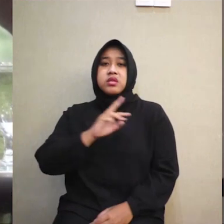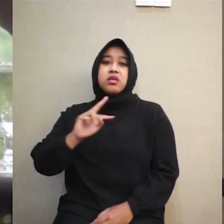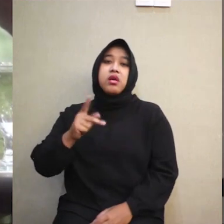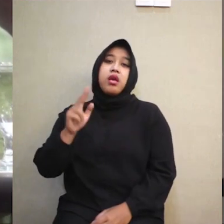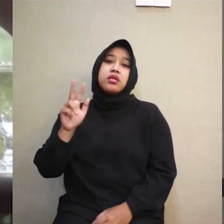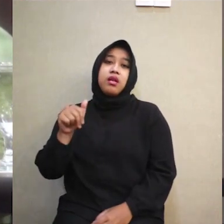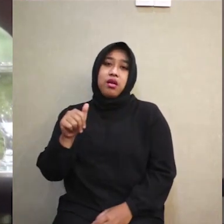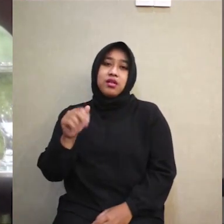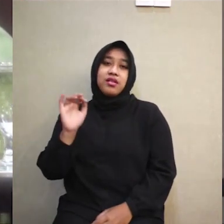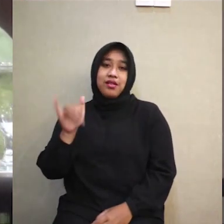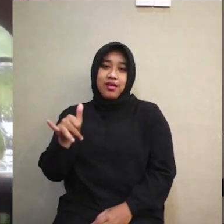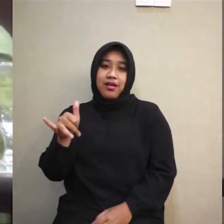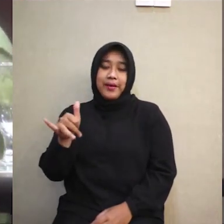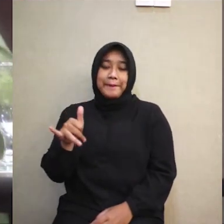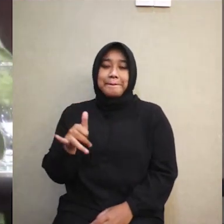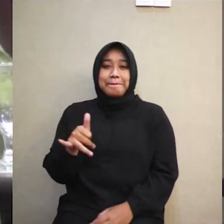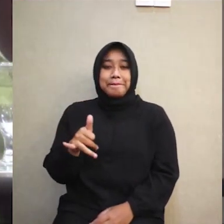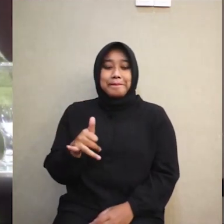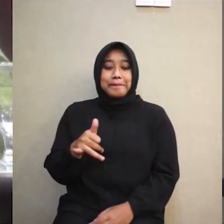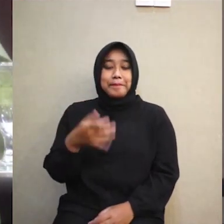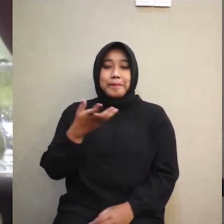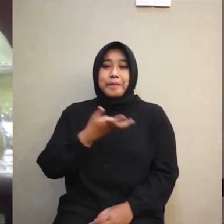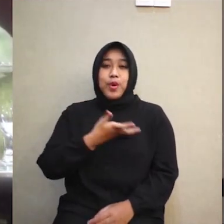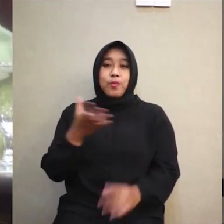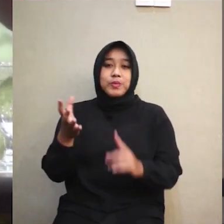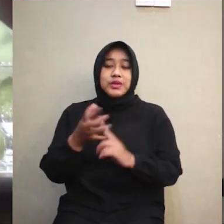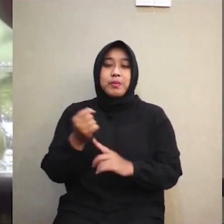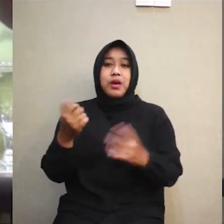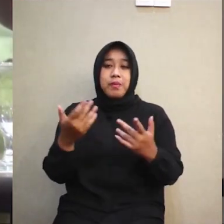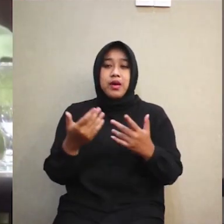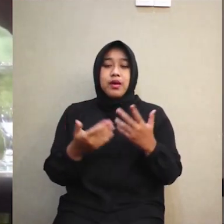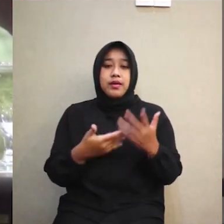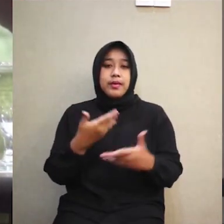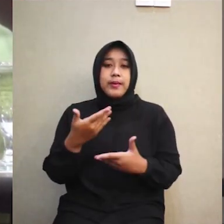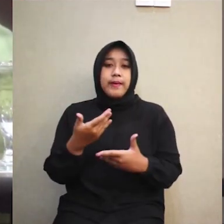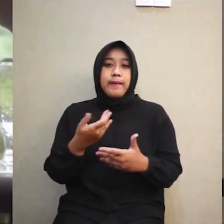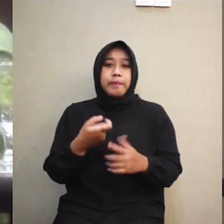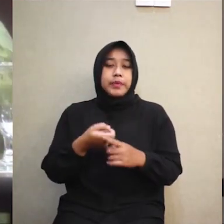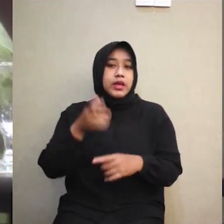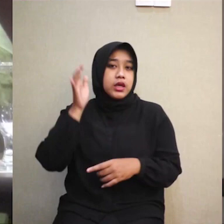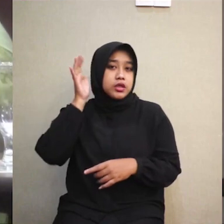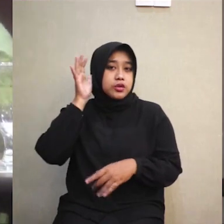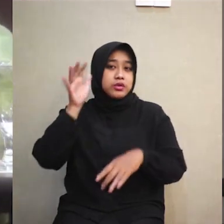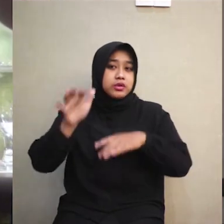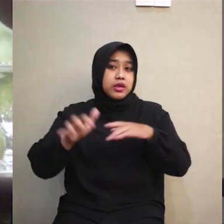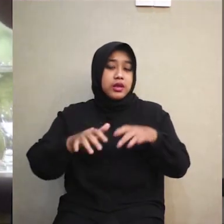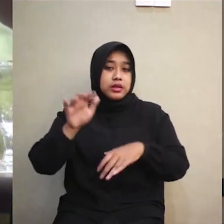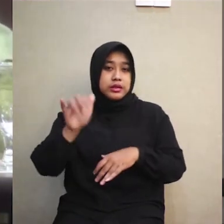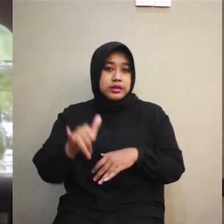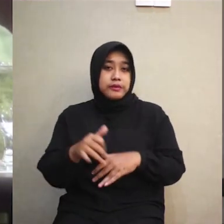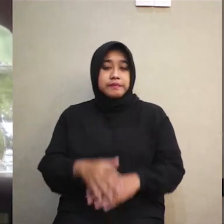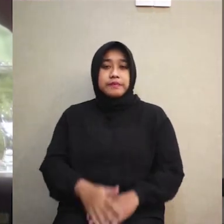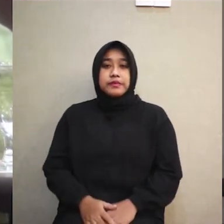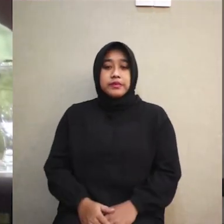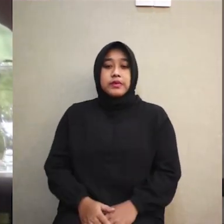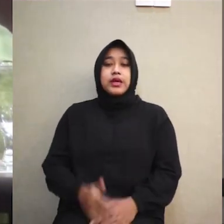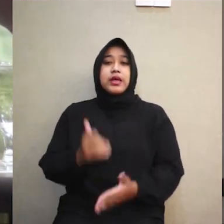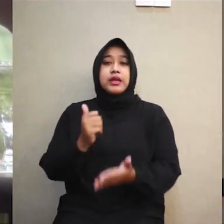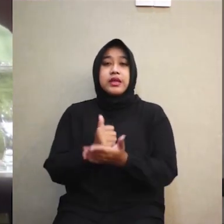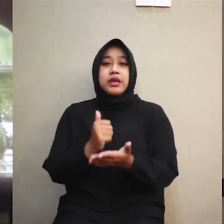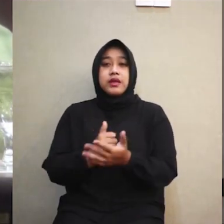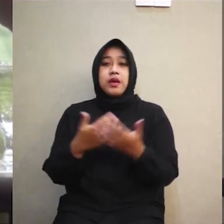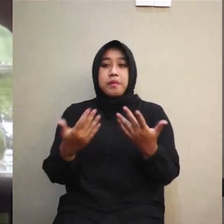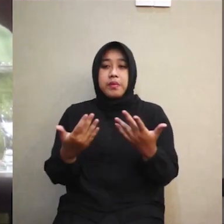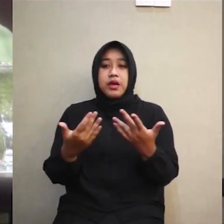kan begitu ya kemudian akan mencapai apa kemudian juga dari isu-isu strategisnya ya ternyata yang